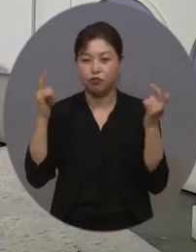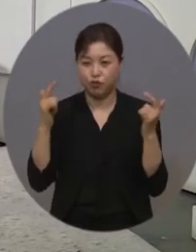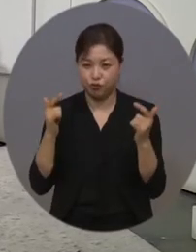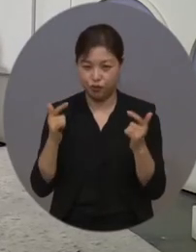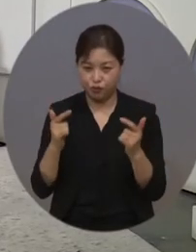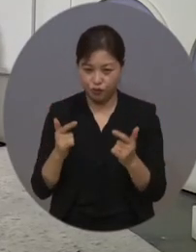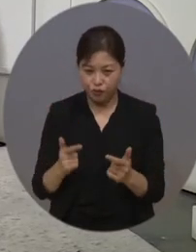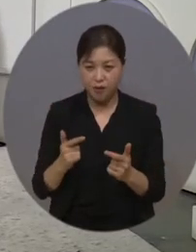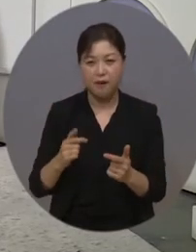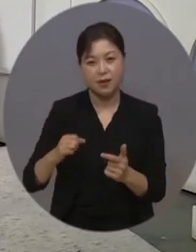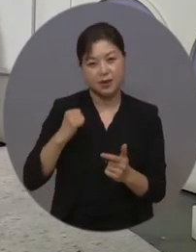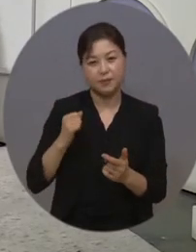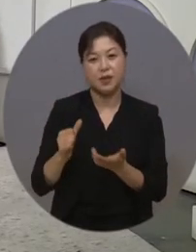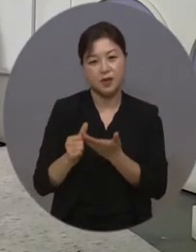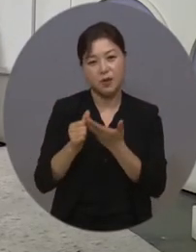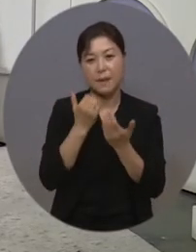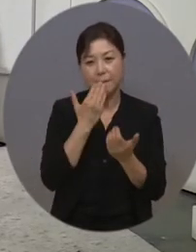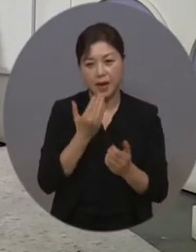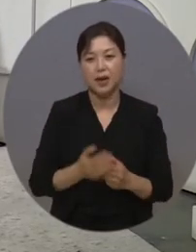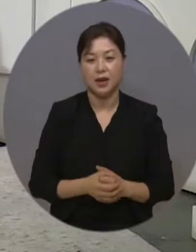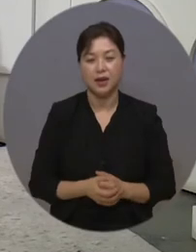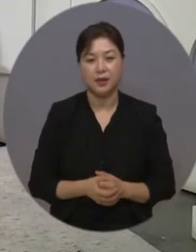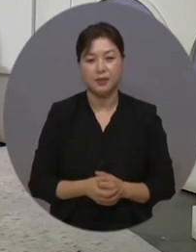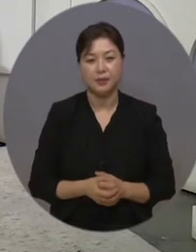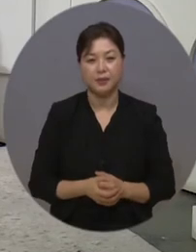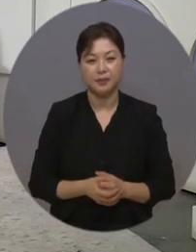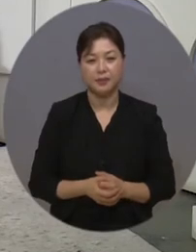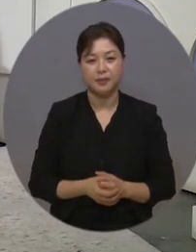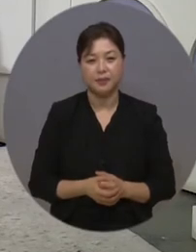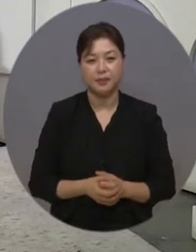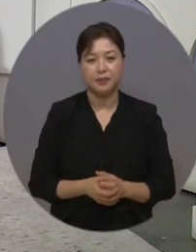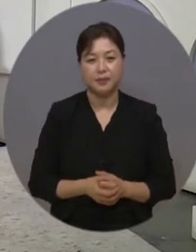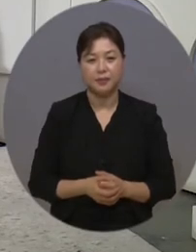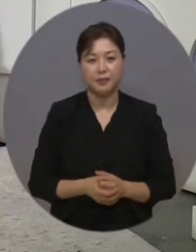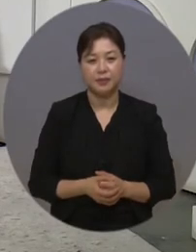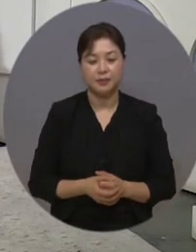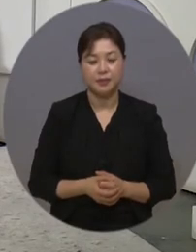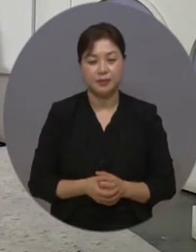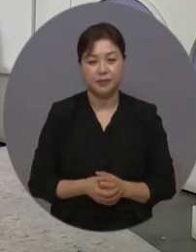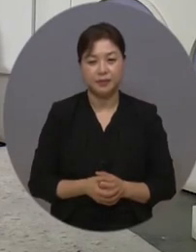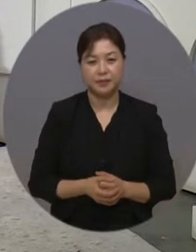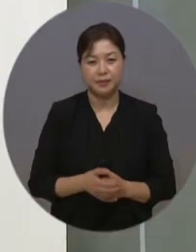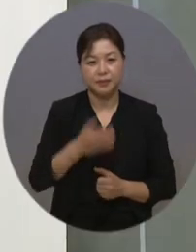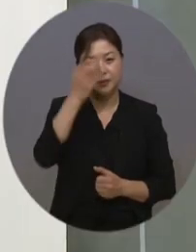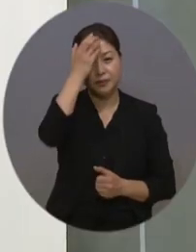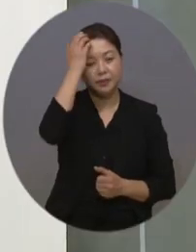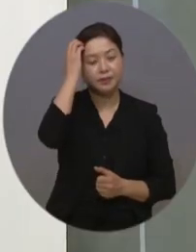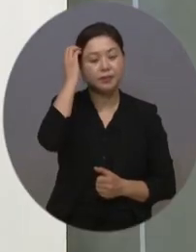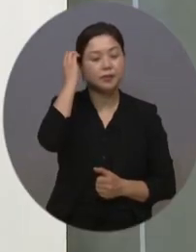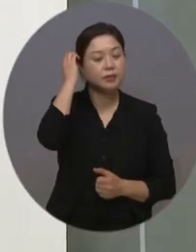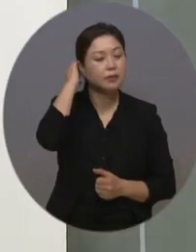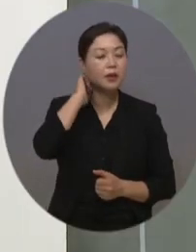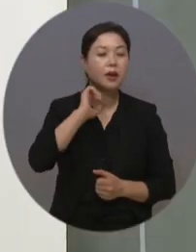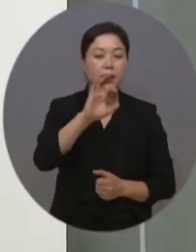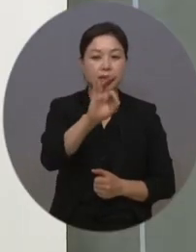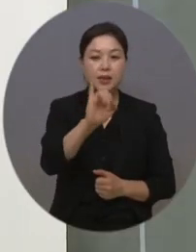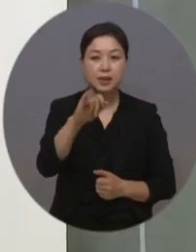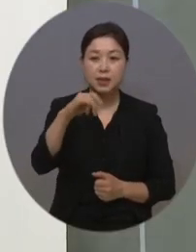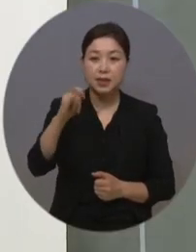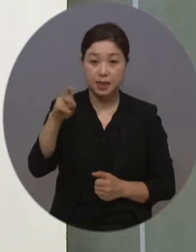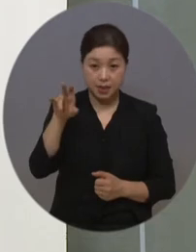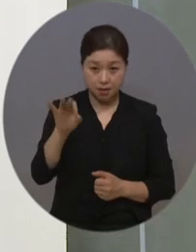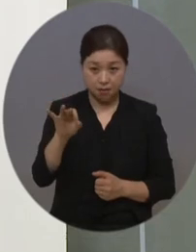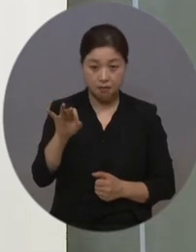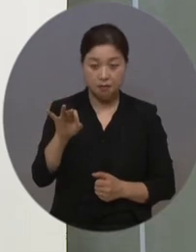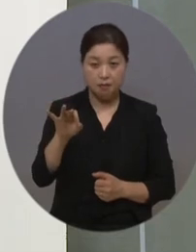면역에 효과가 있다. 그렇게 많은 보고가 나와 있습니다. 네. 그래서 이제 그 이 박사께서는